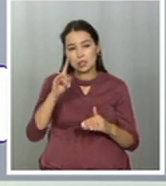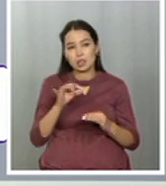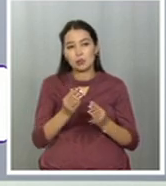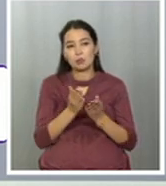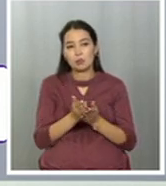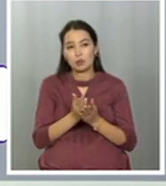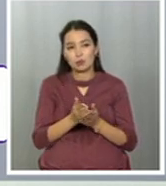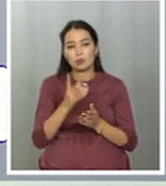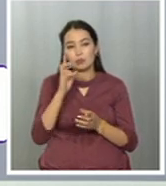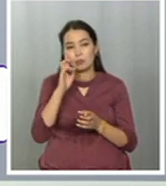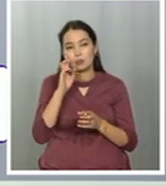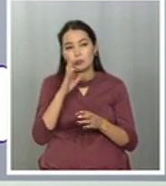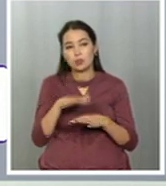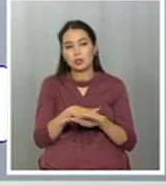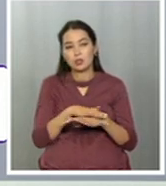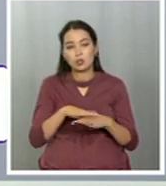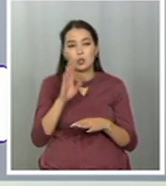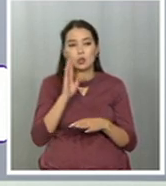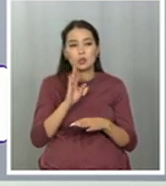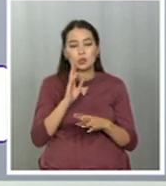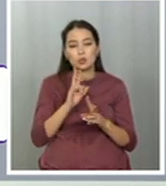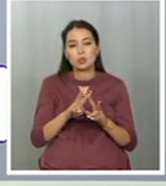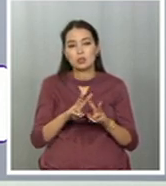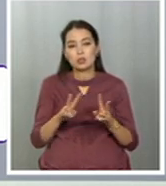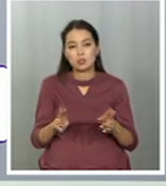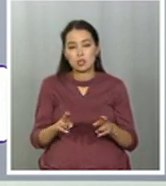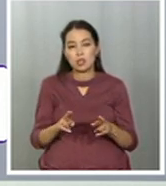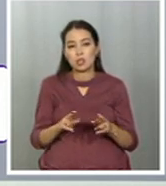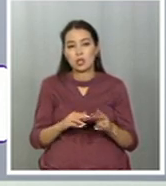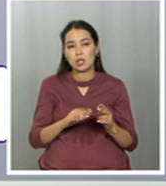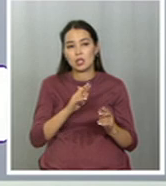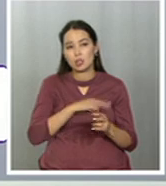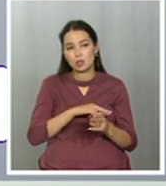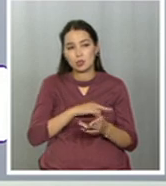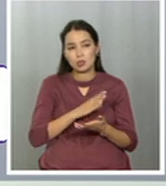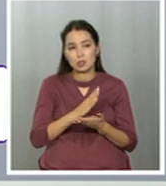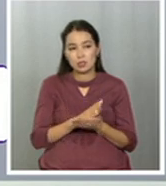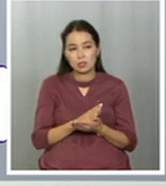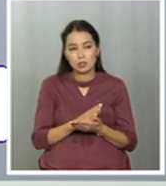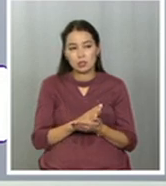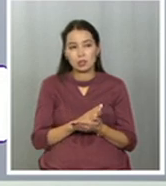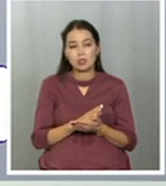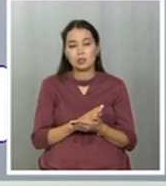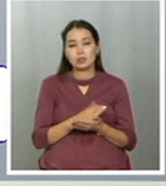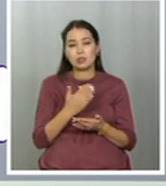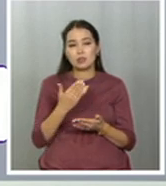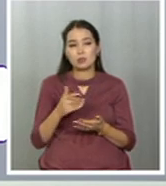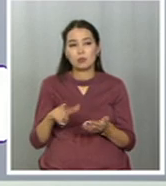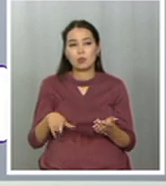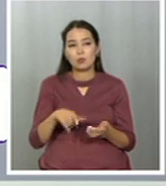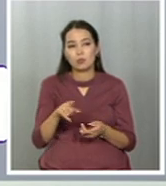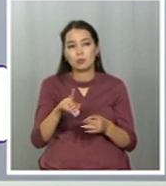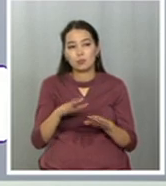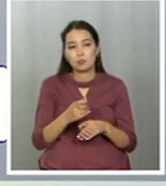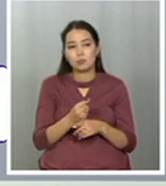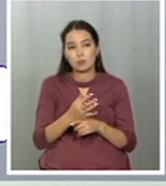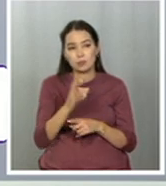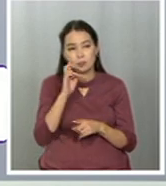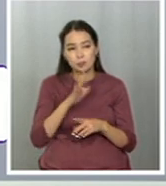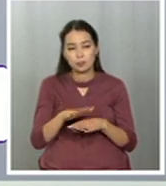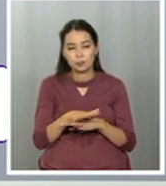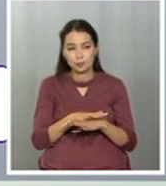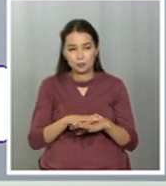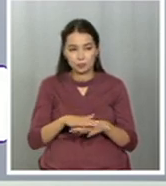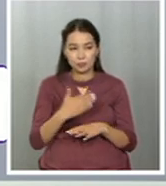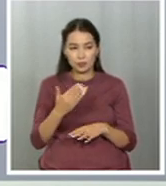су индексіне бірдей деңгейде тәуелді. Ол, мысалы, трансшекаралық өзендерді ішінде бірнеше мемлекет аумағы арқылы